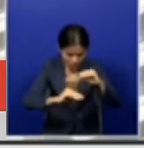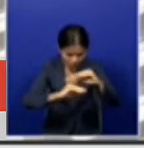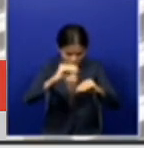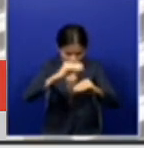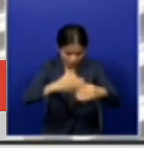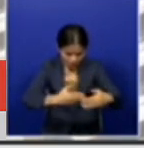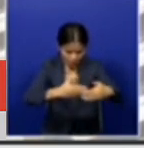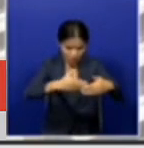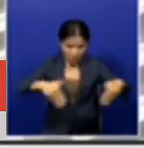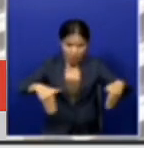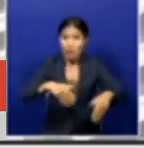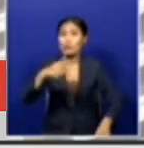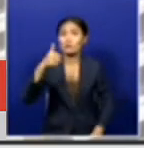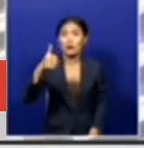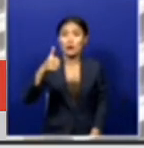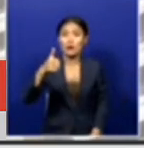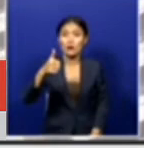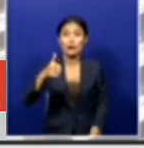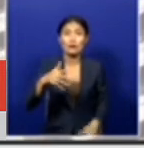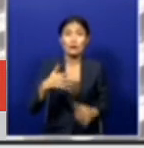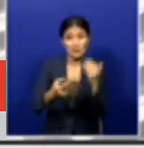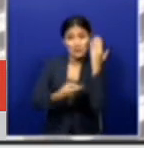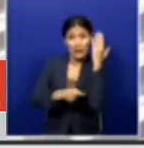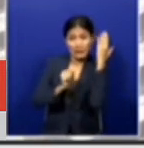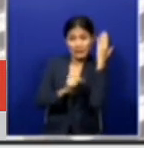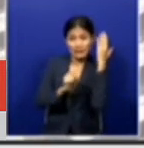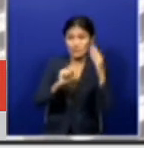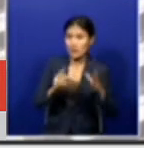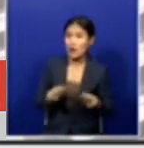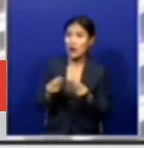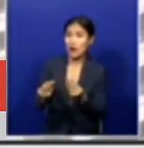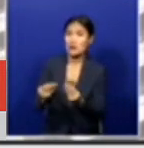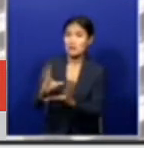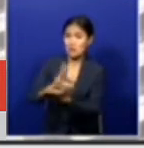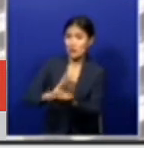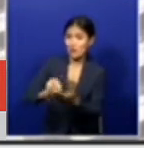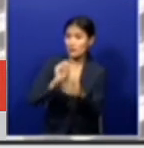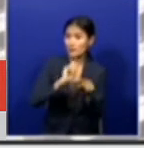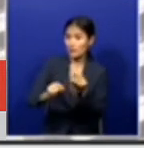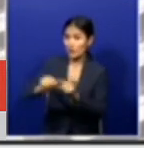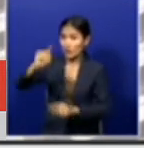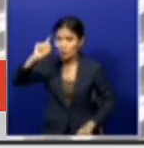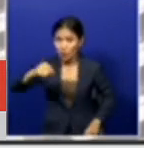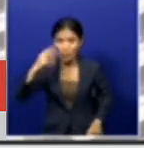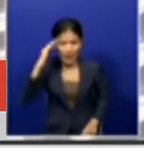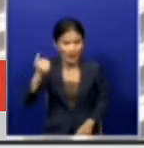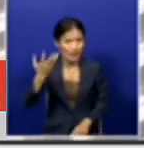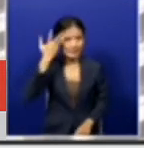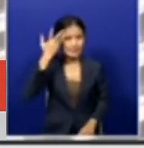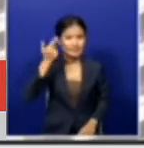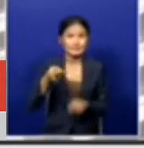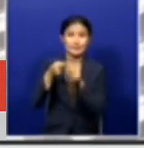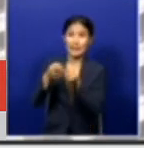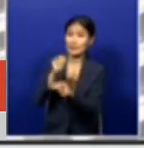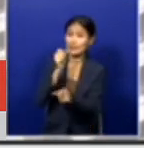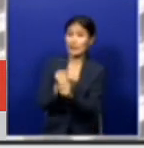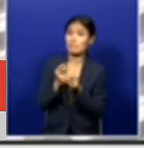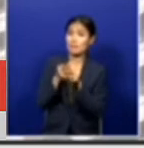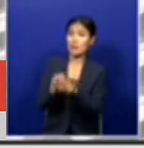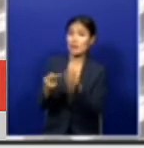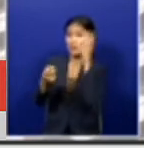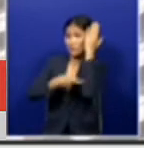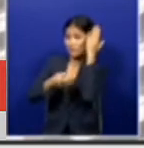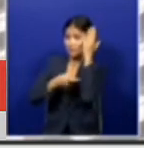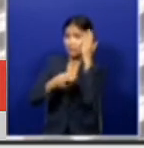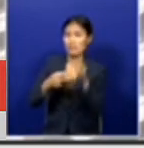ายควรให้มหาวิทยาลัยต่างๆได้เผยแพร่องค์ความรู้ในการผลิตเองใช้เองอย่